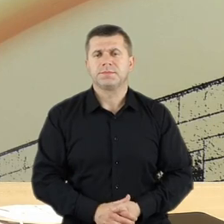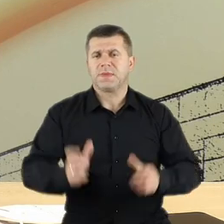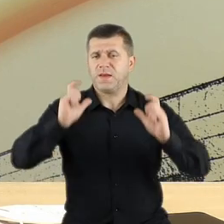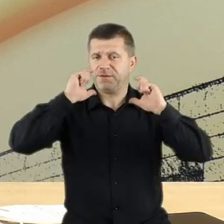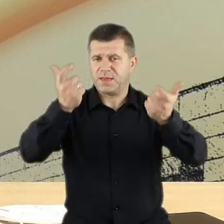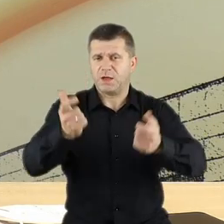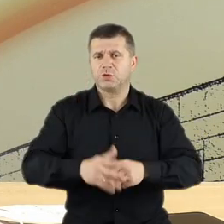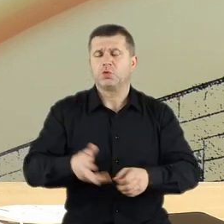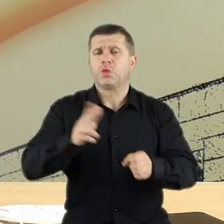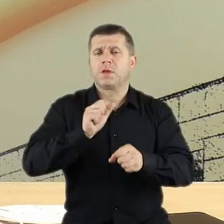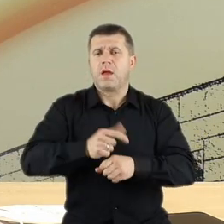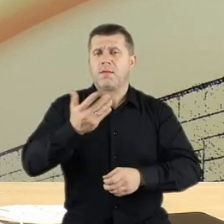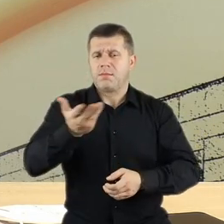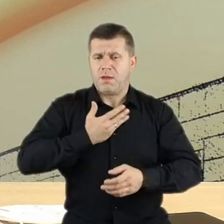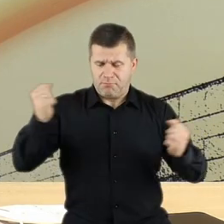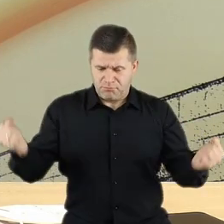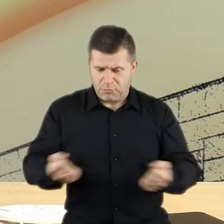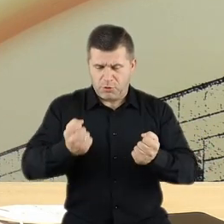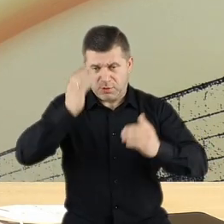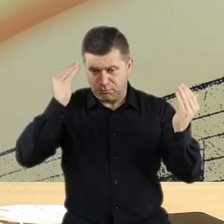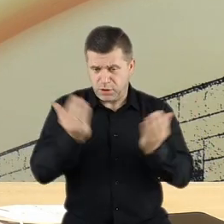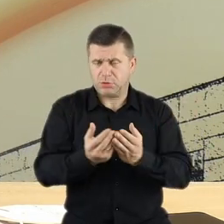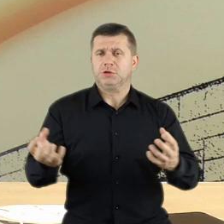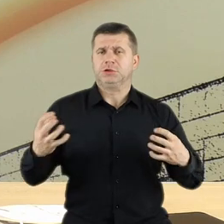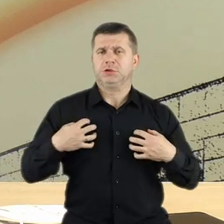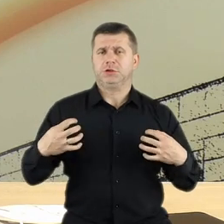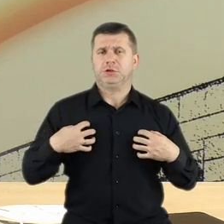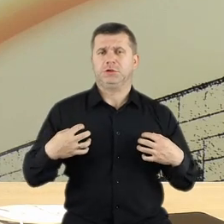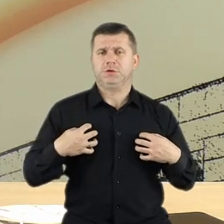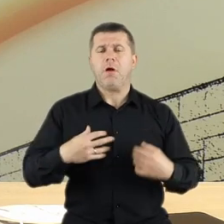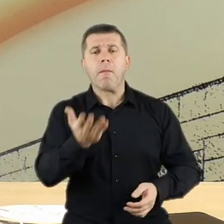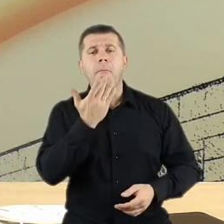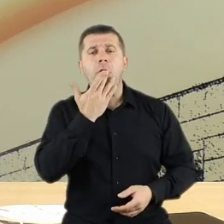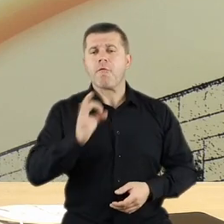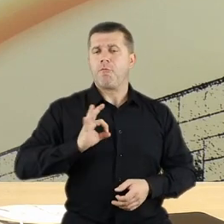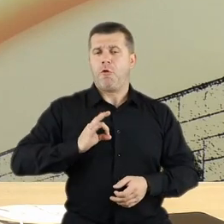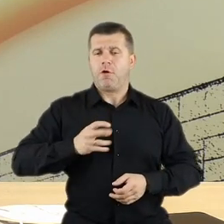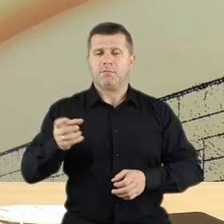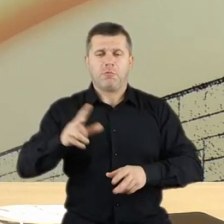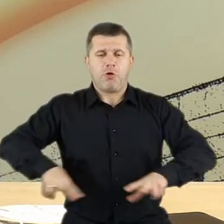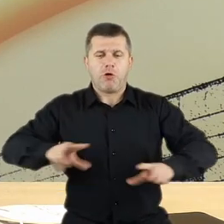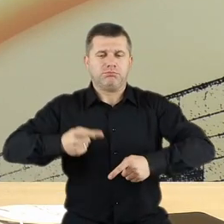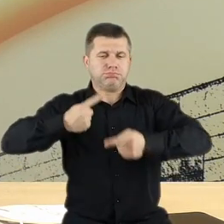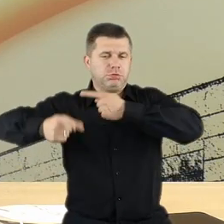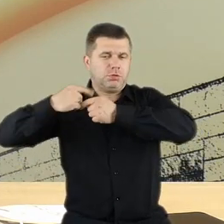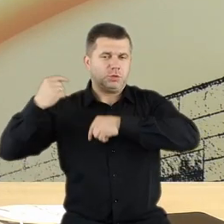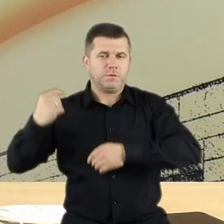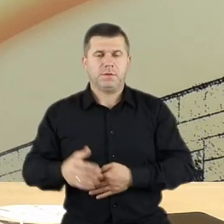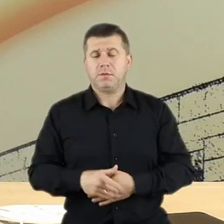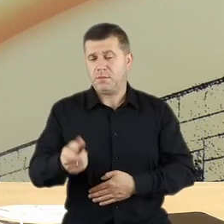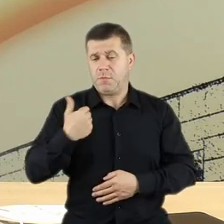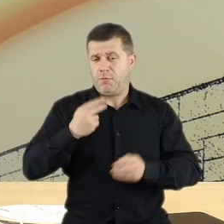wydarzeniem które mnie zmotywowało do poznawania życia i mowy moich przodków był fakt